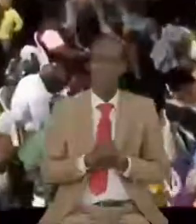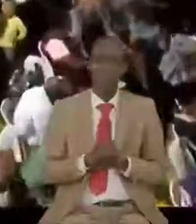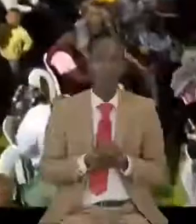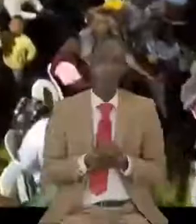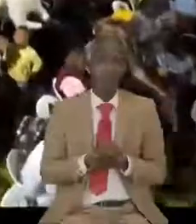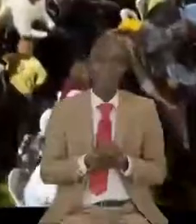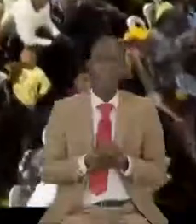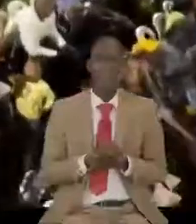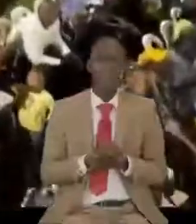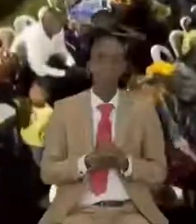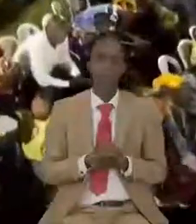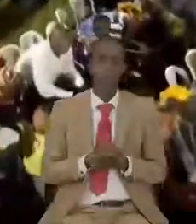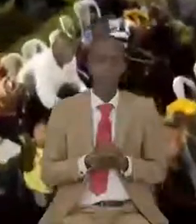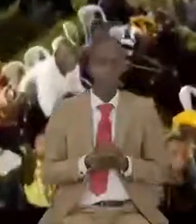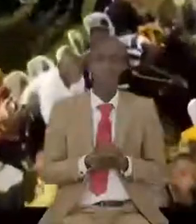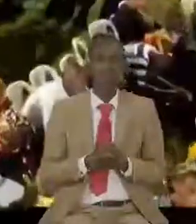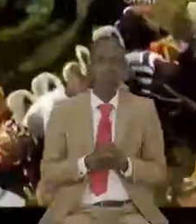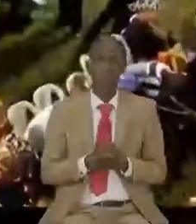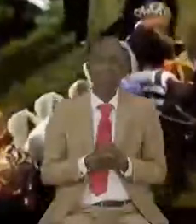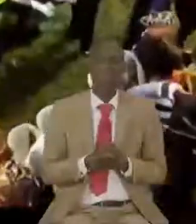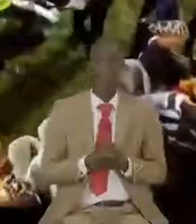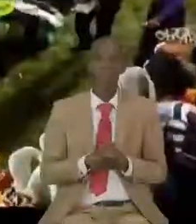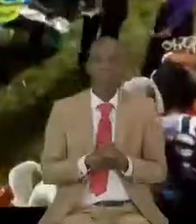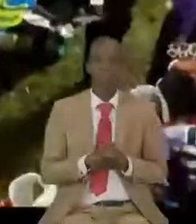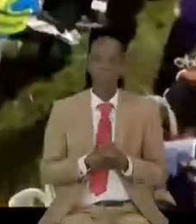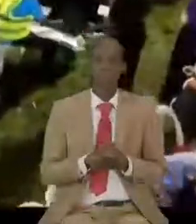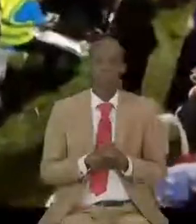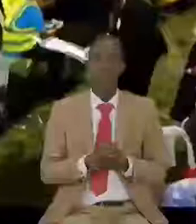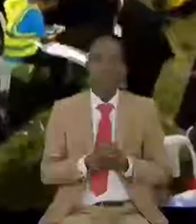recevra la touche du Seigneur ce jour.